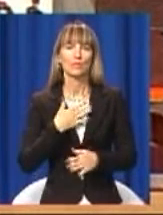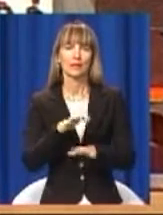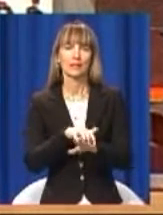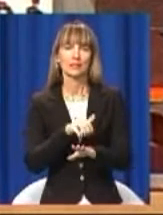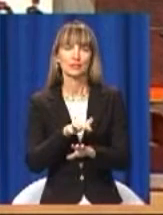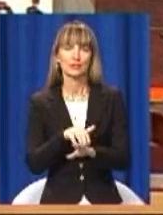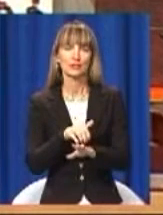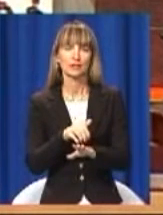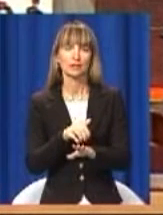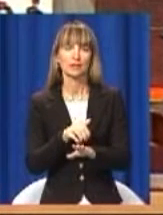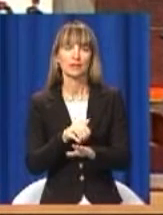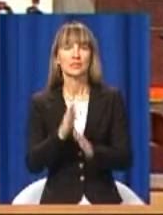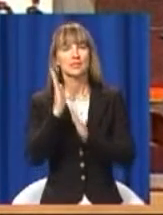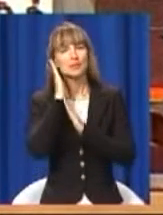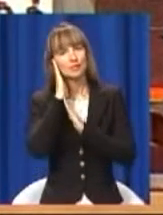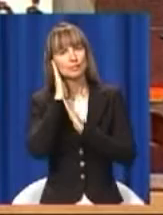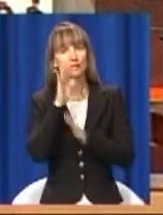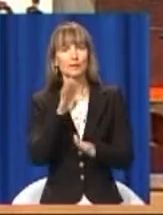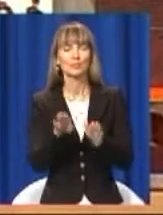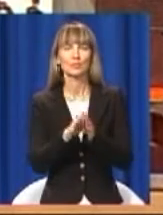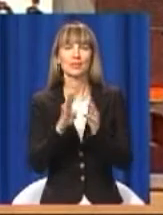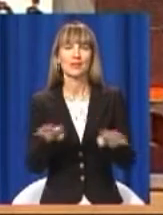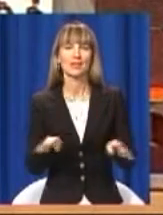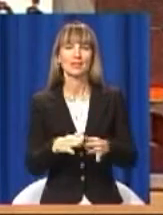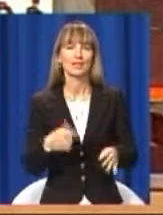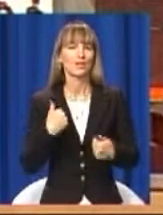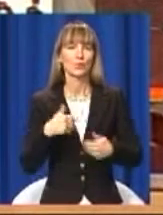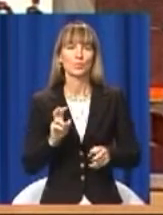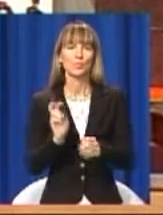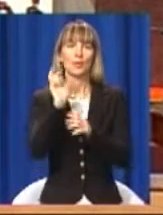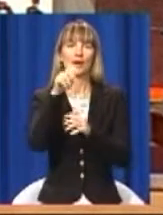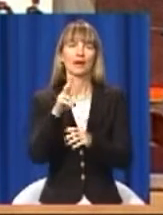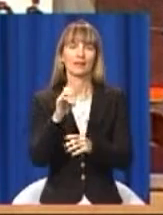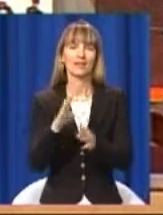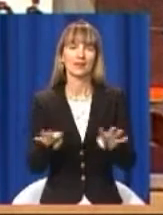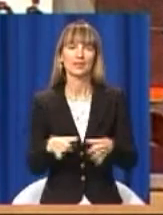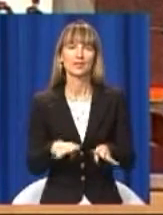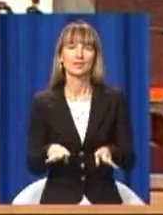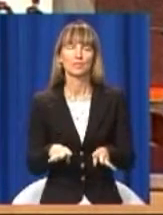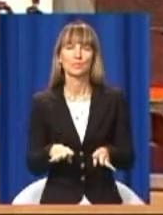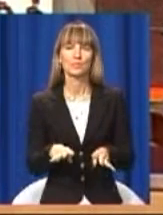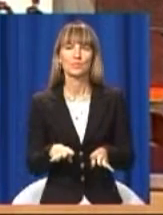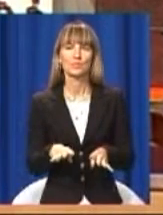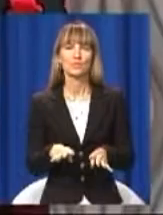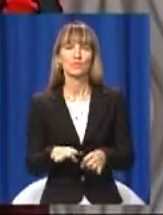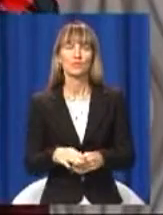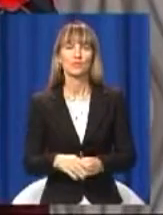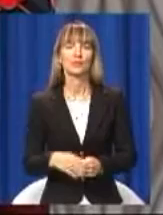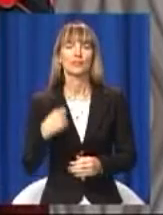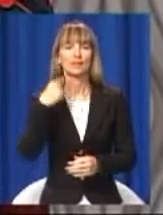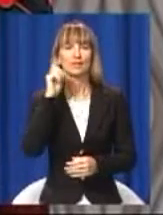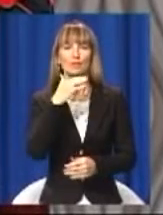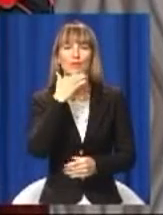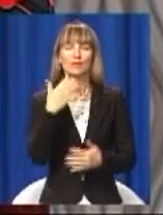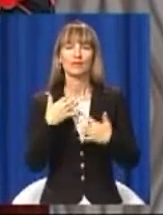навпаки спить під ялинкою, вона не хоче спригати на неї, вона спить під нею. Знаю, що дуже